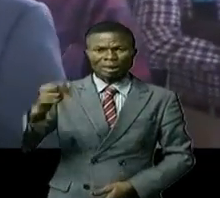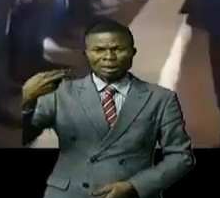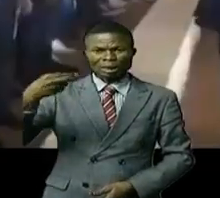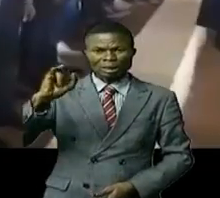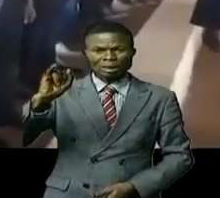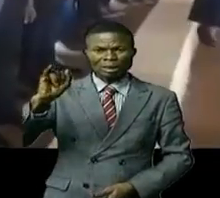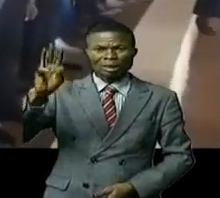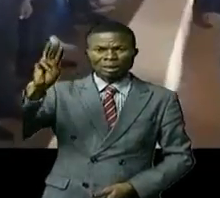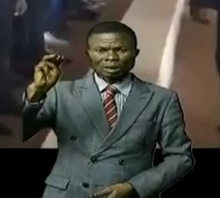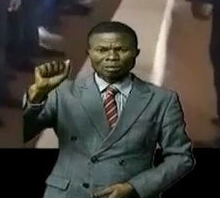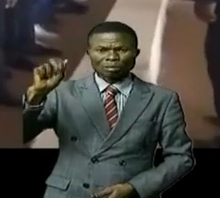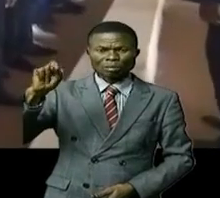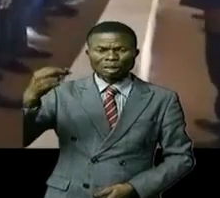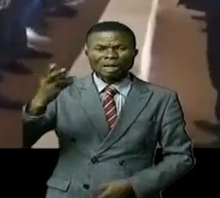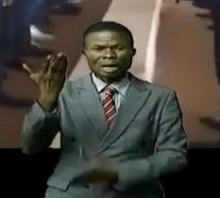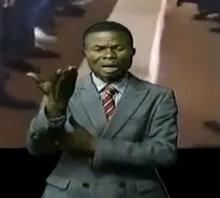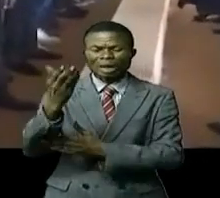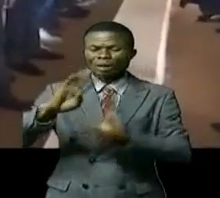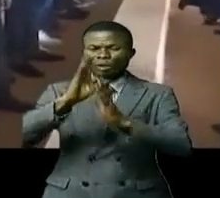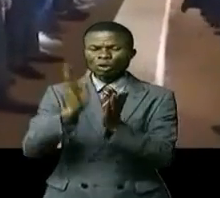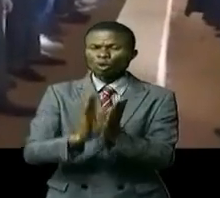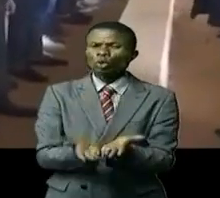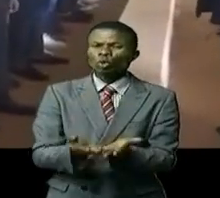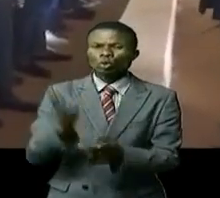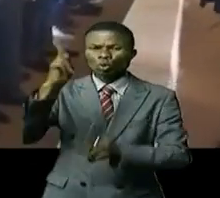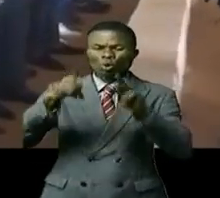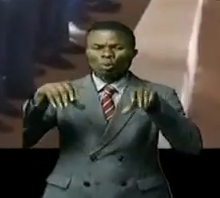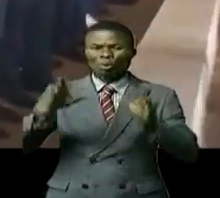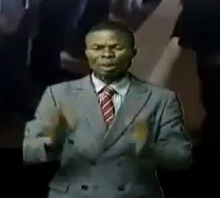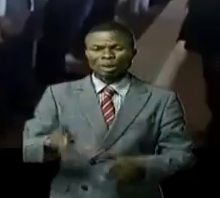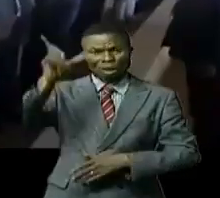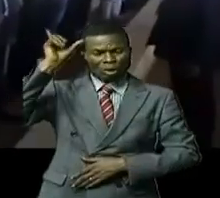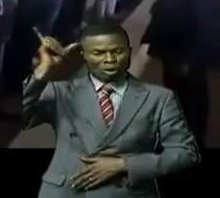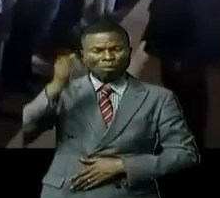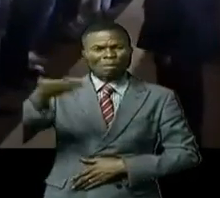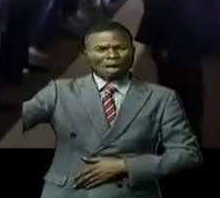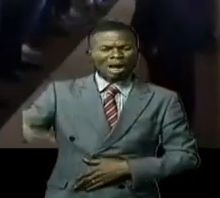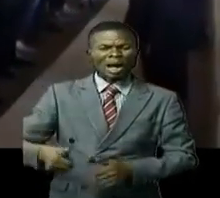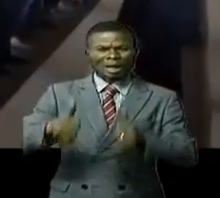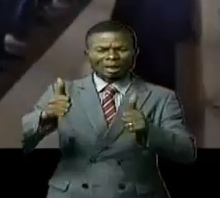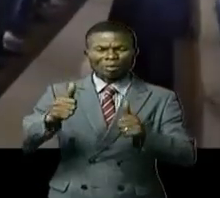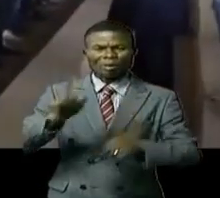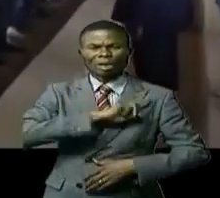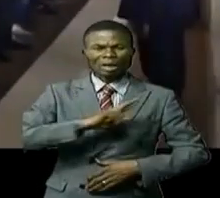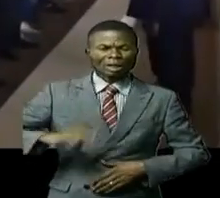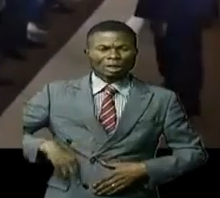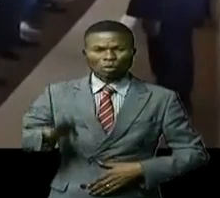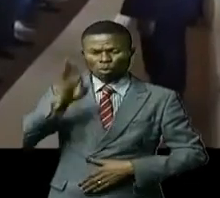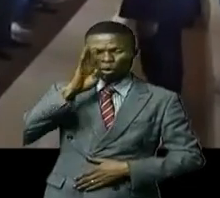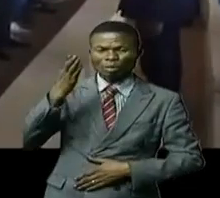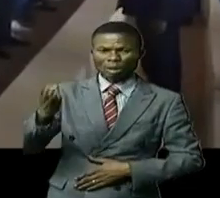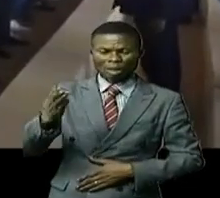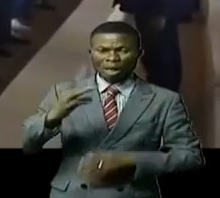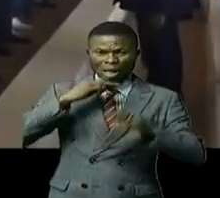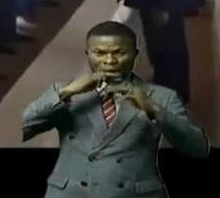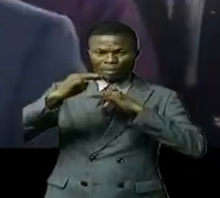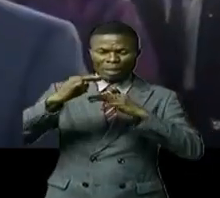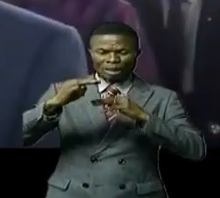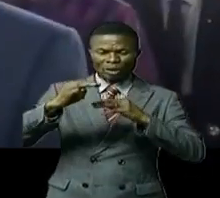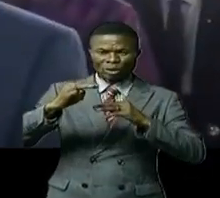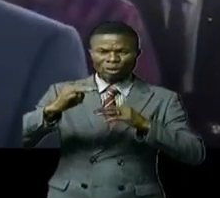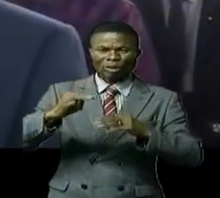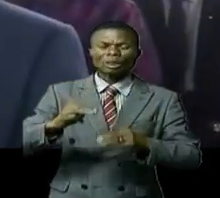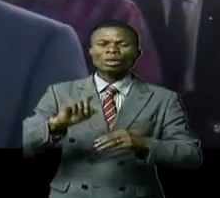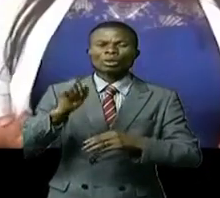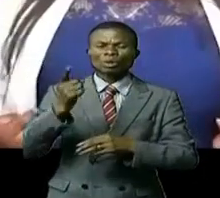l'occasion les Kassapars à réserver un accueil chaleureux au roi Philippe et à la reine Tilde. Même message à l'ensemble du